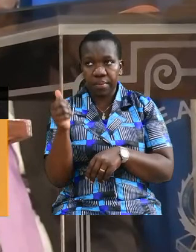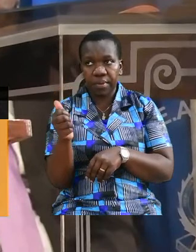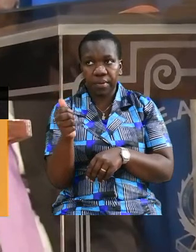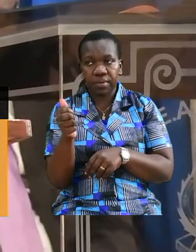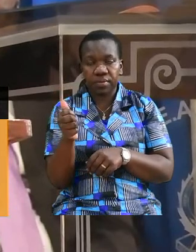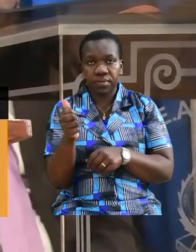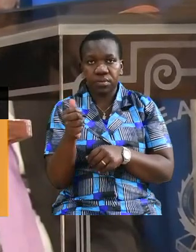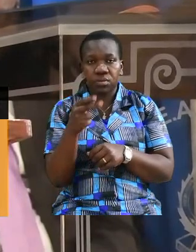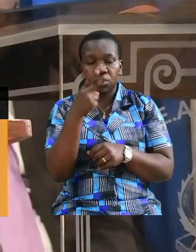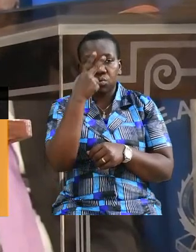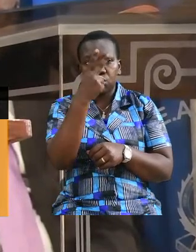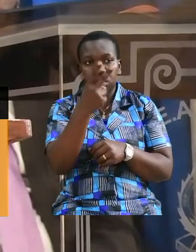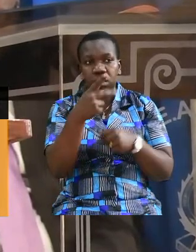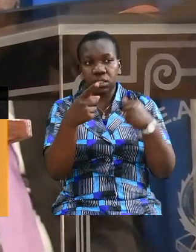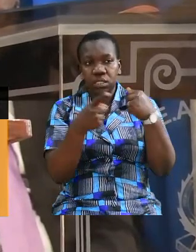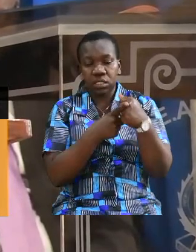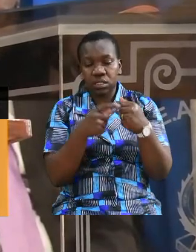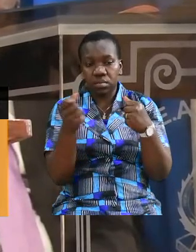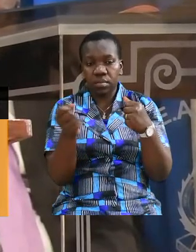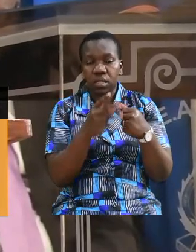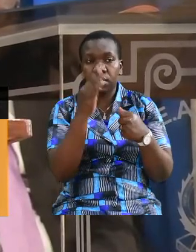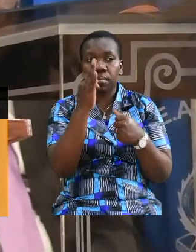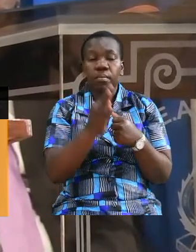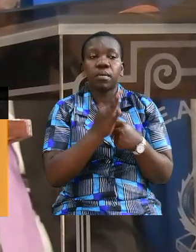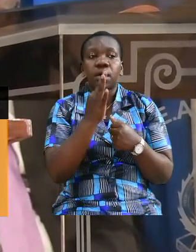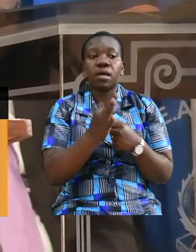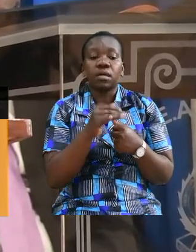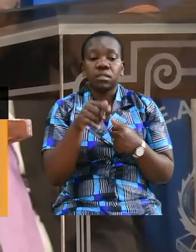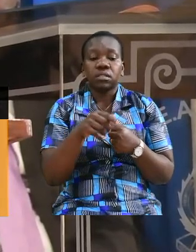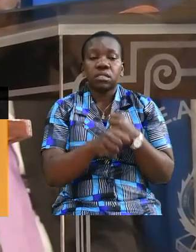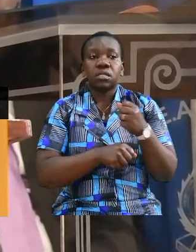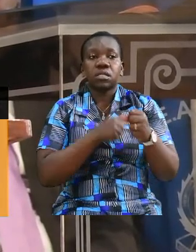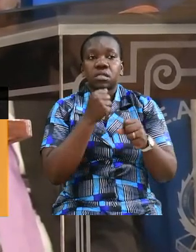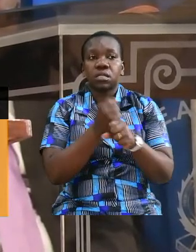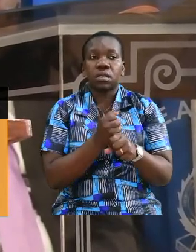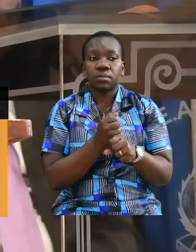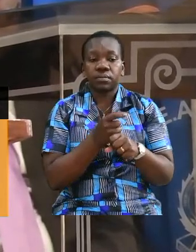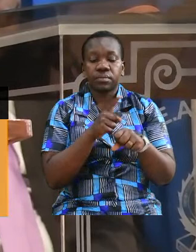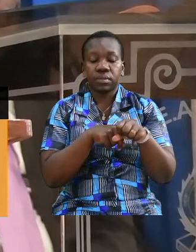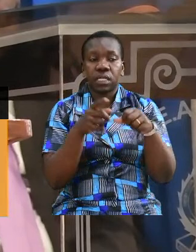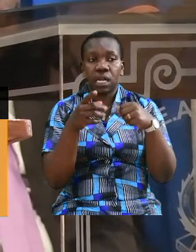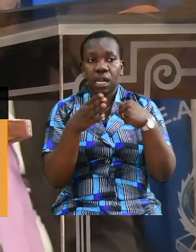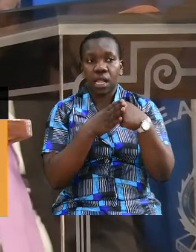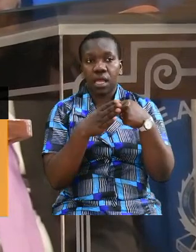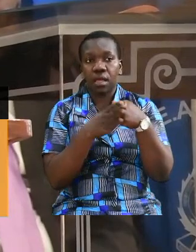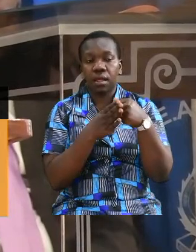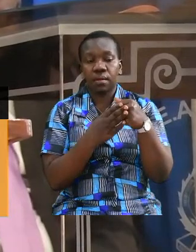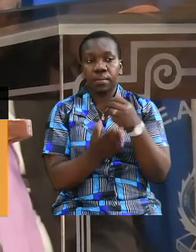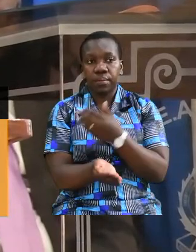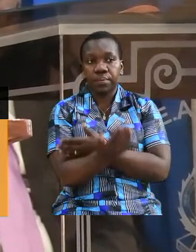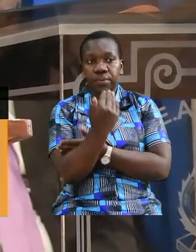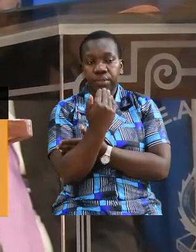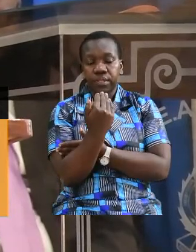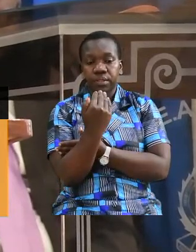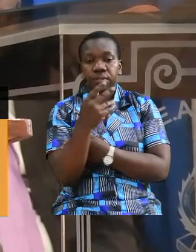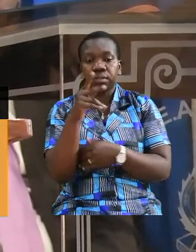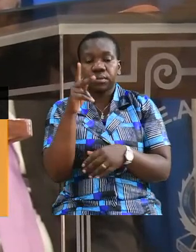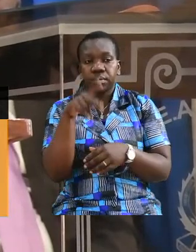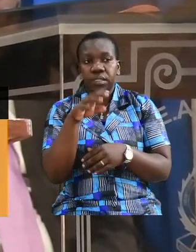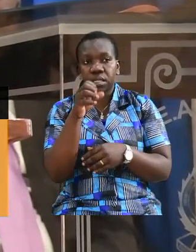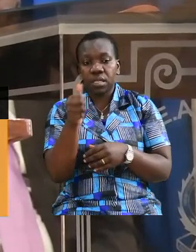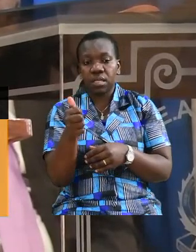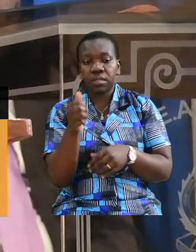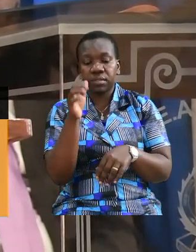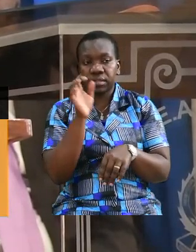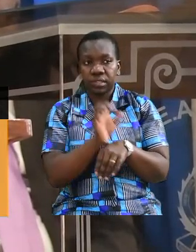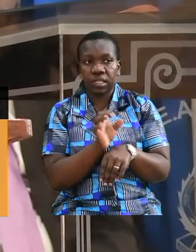tarehe 26 mwezi wa 3 mwaka huu saa 3 asubuhi. Presbiteri ya Nairobi ya Kati